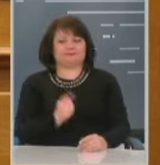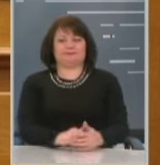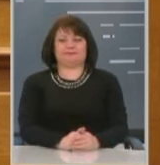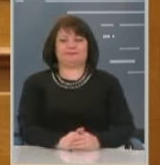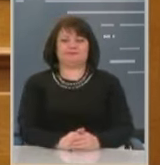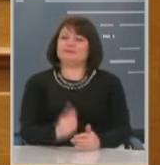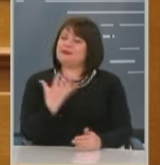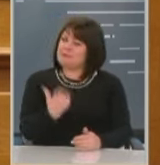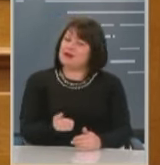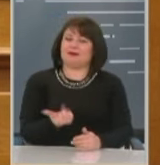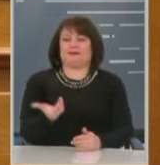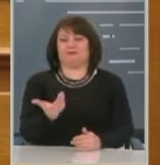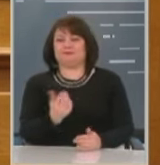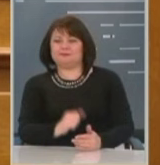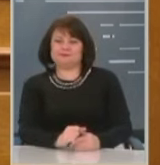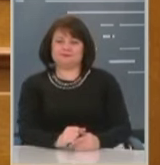Υπάρχει ένα.